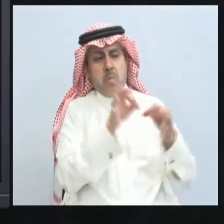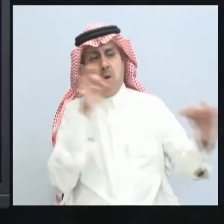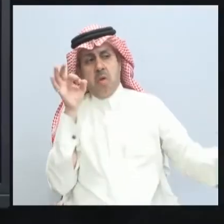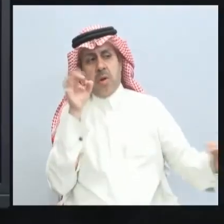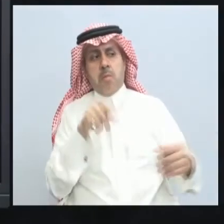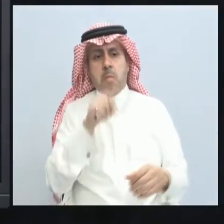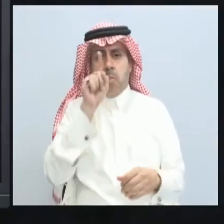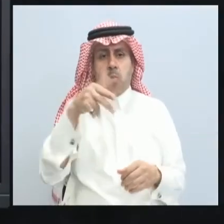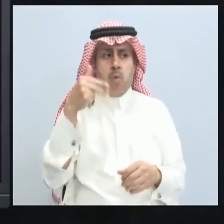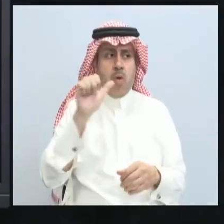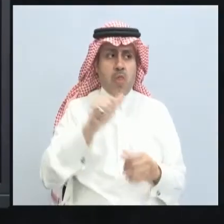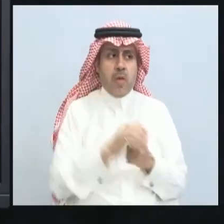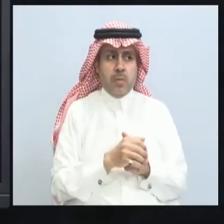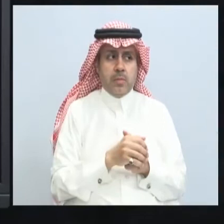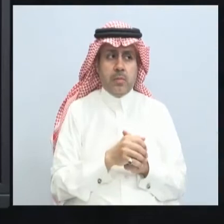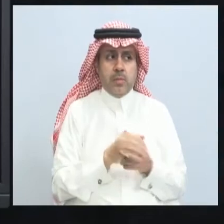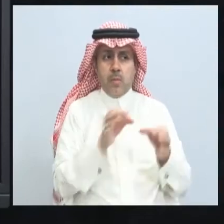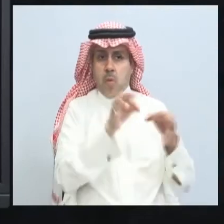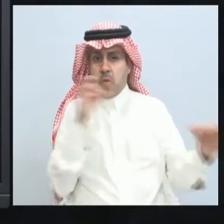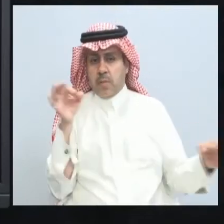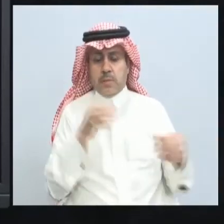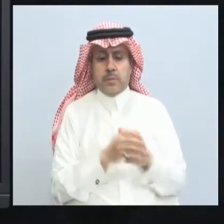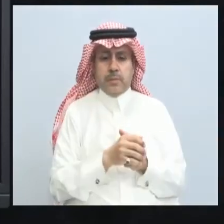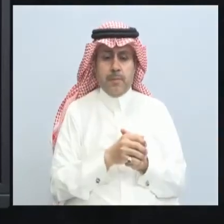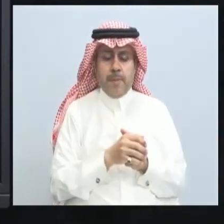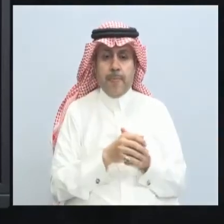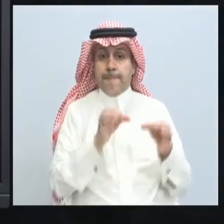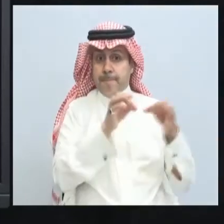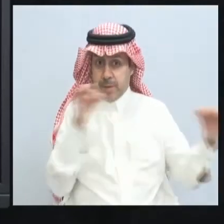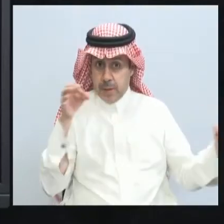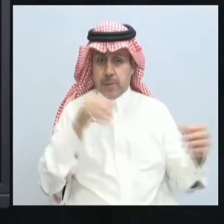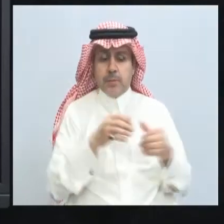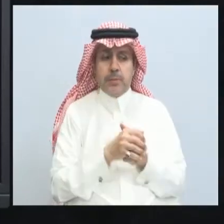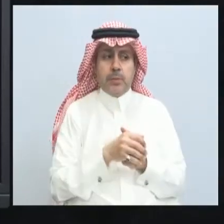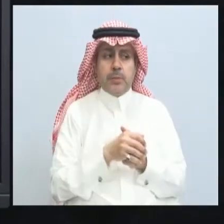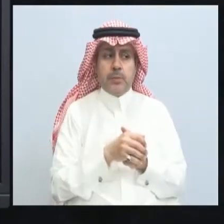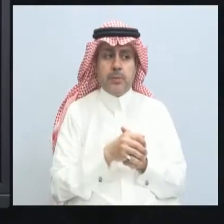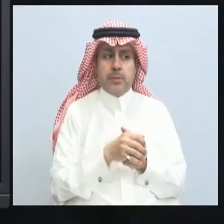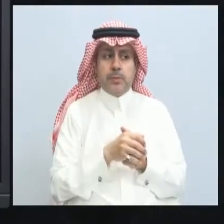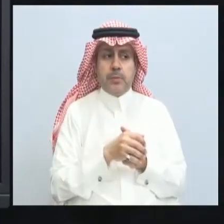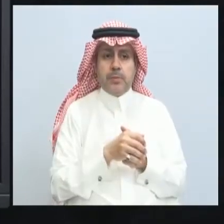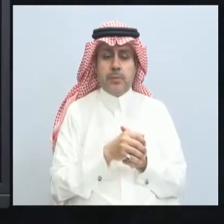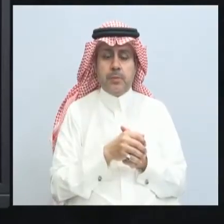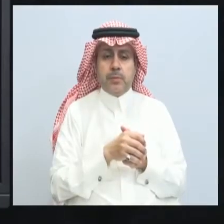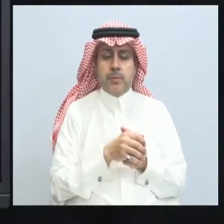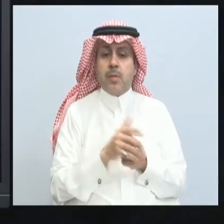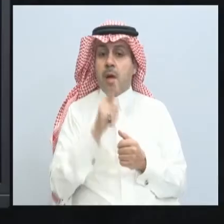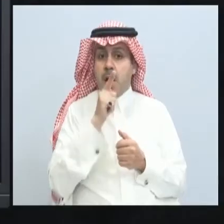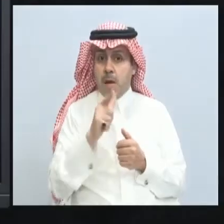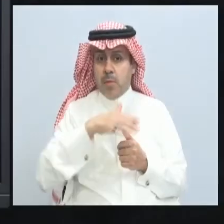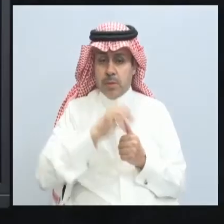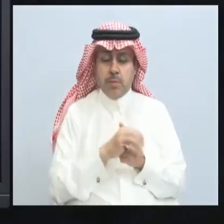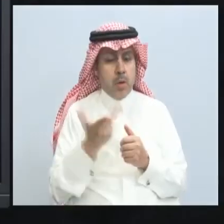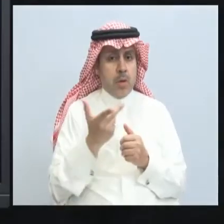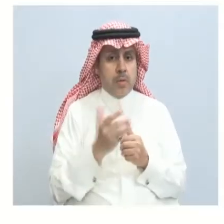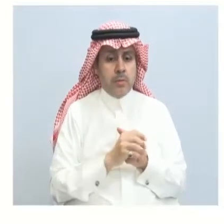يغضب منهم وان يبغضهم وان يكونوا بعيدين عنه في المجلس والمنزله فقال النبي صلى الله عليه وسلم من